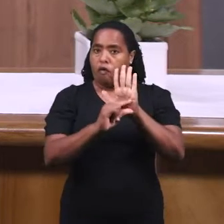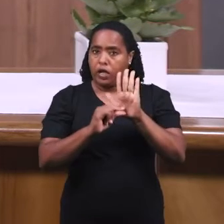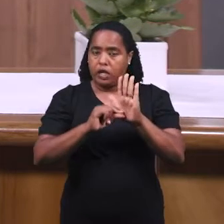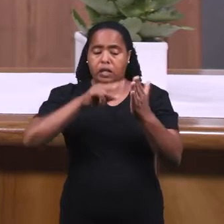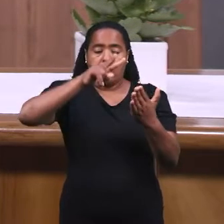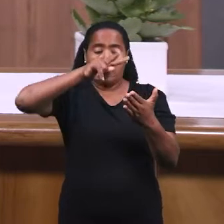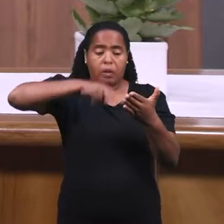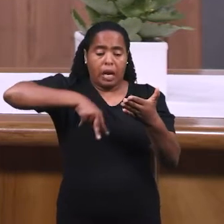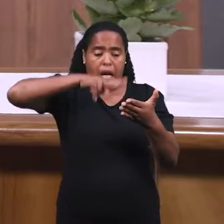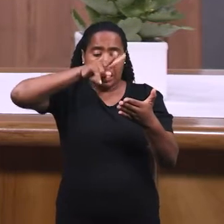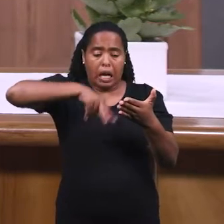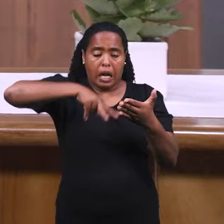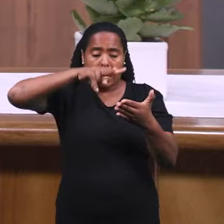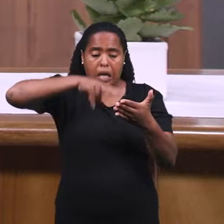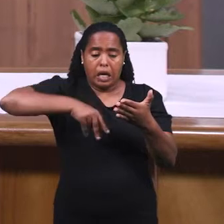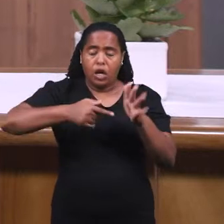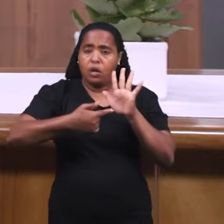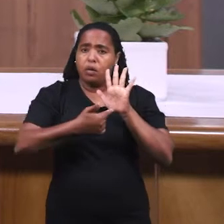который мы зачитали.